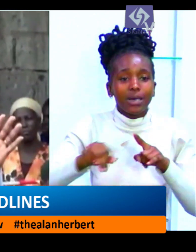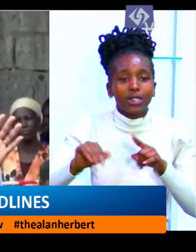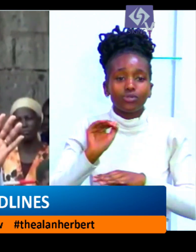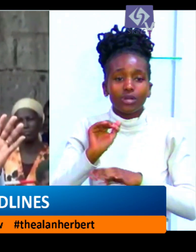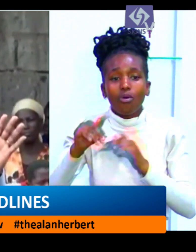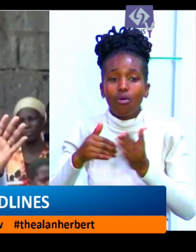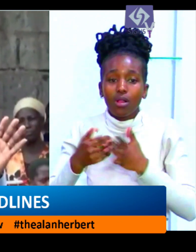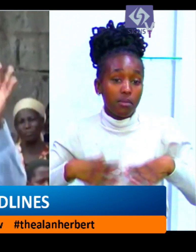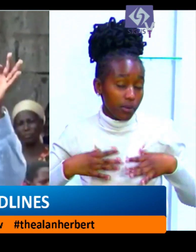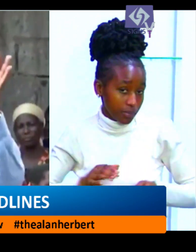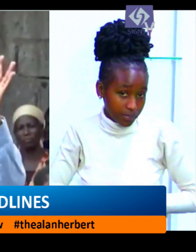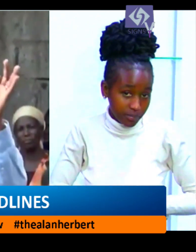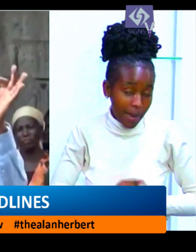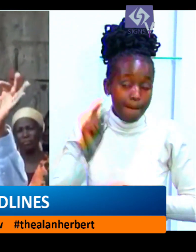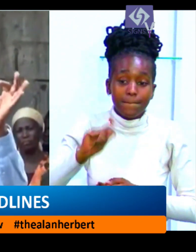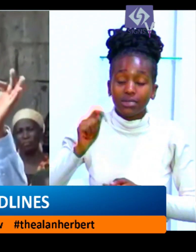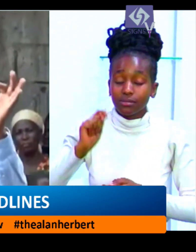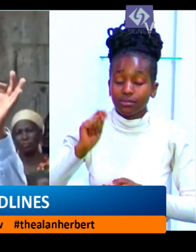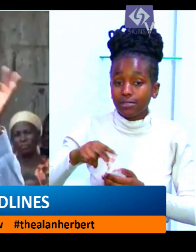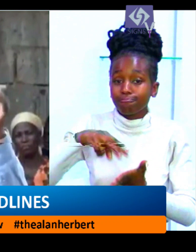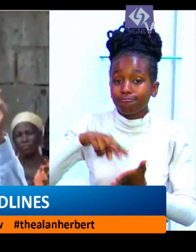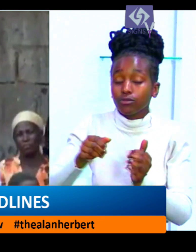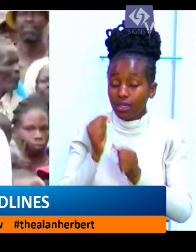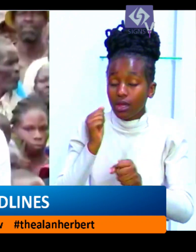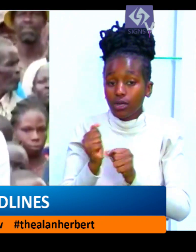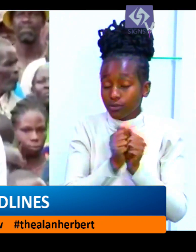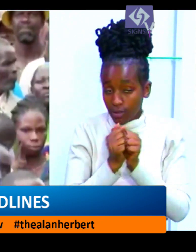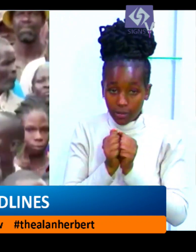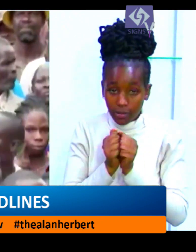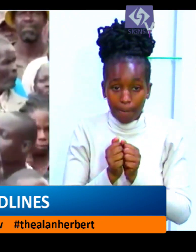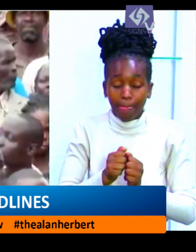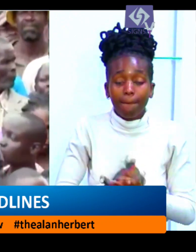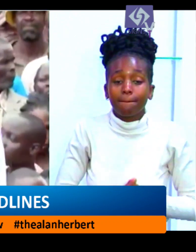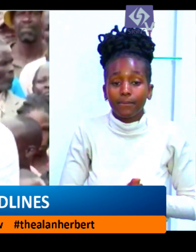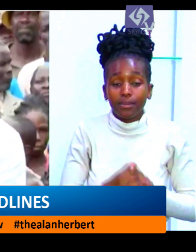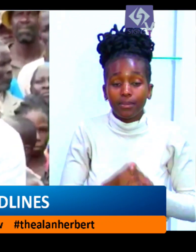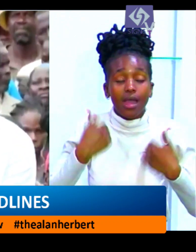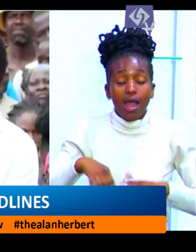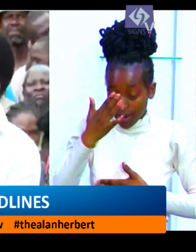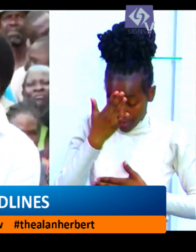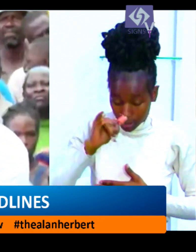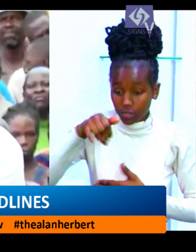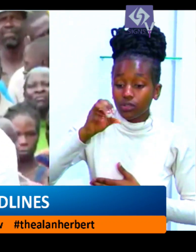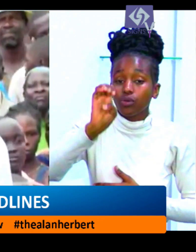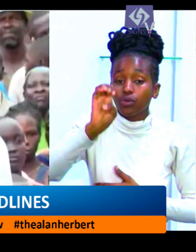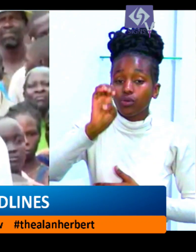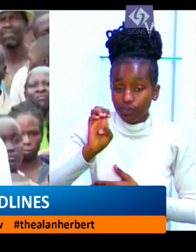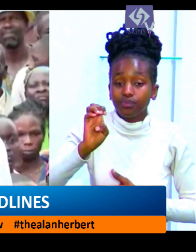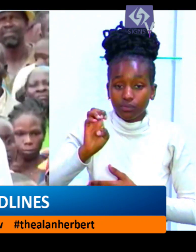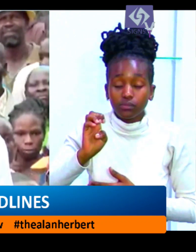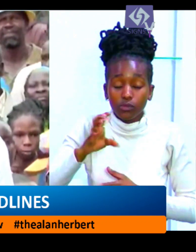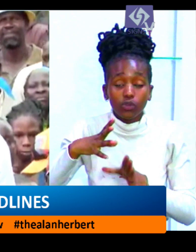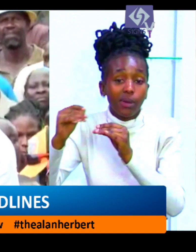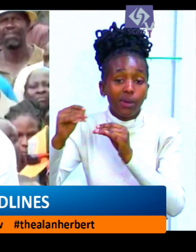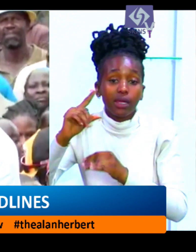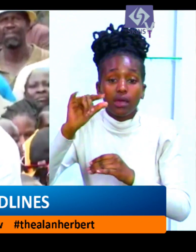Yee ndi walikuwa waziri wakuanza wakurikacha. Kupeana mbolea kwa watu bila maripo.